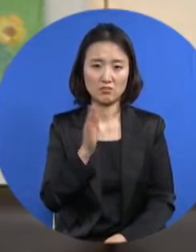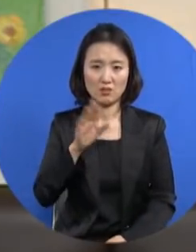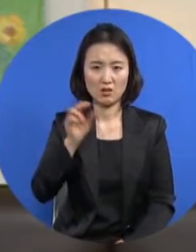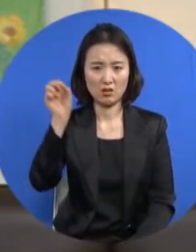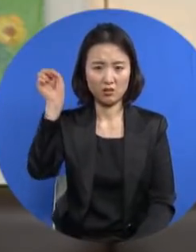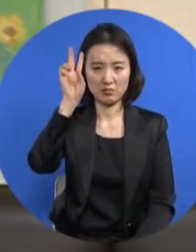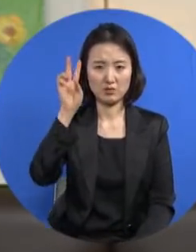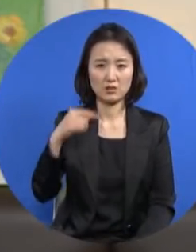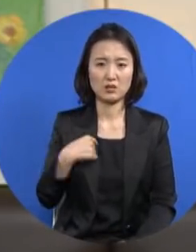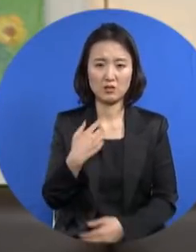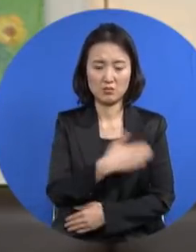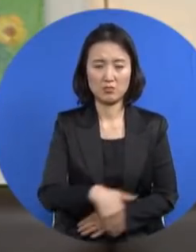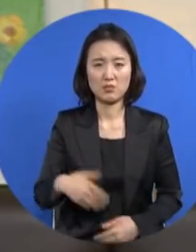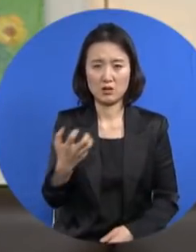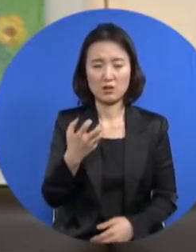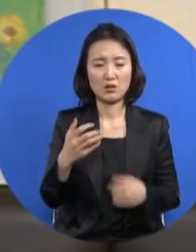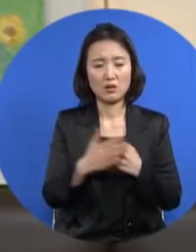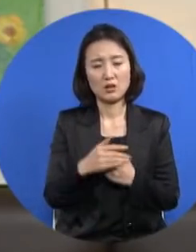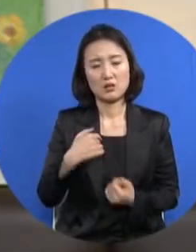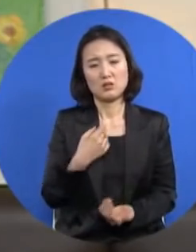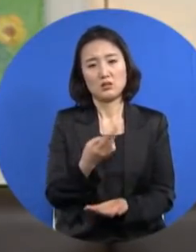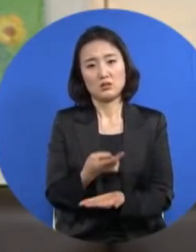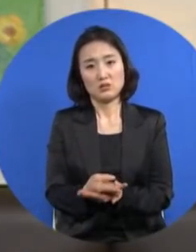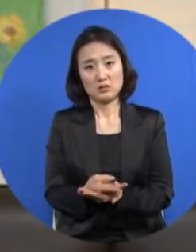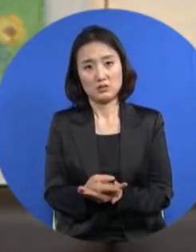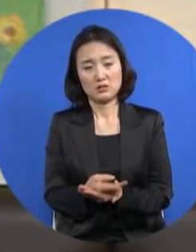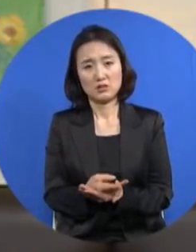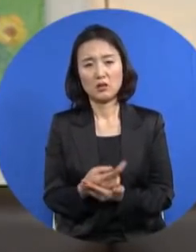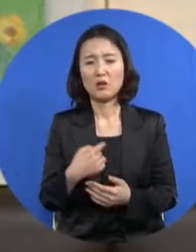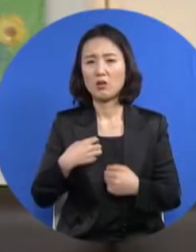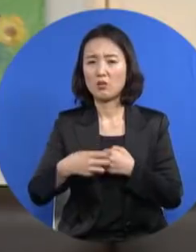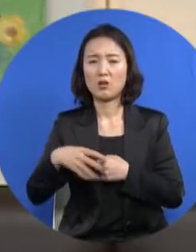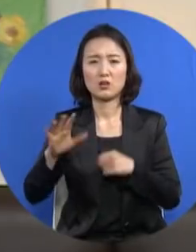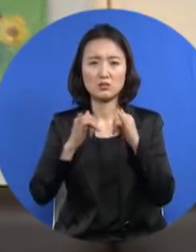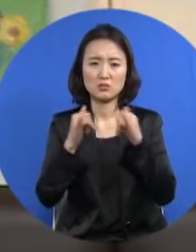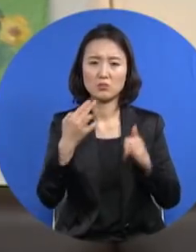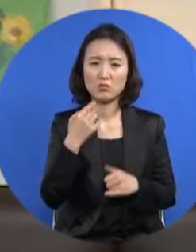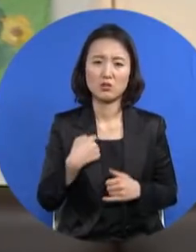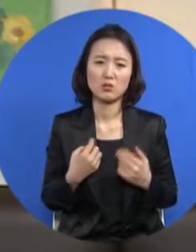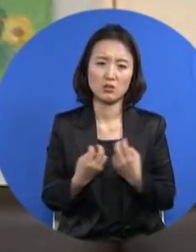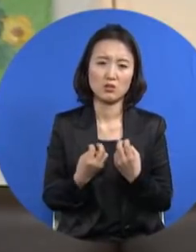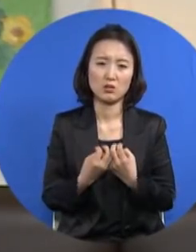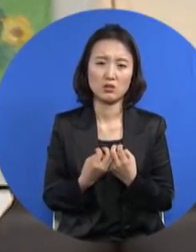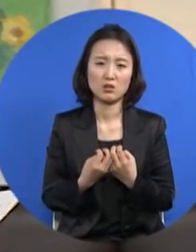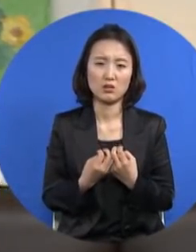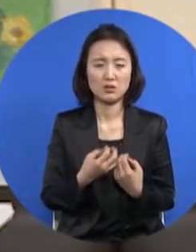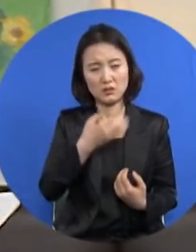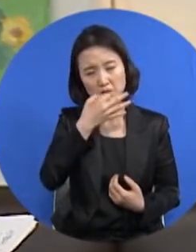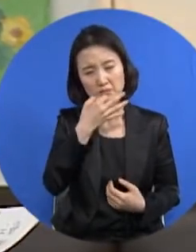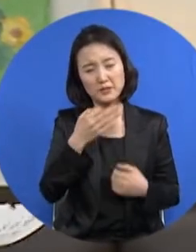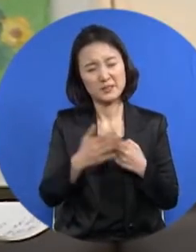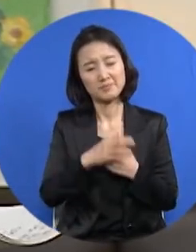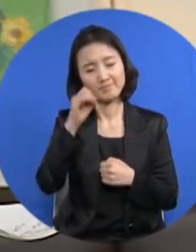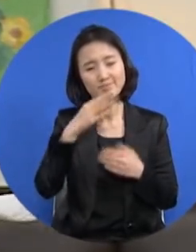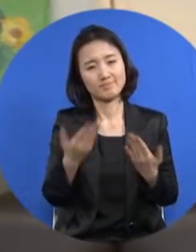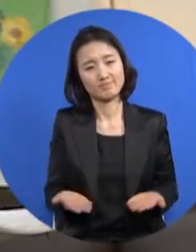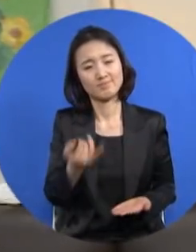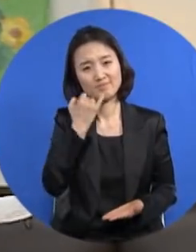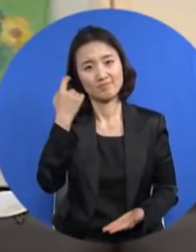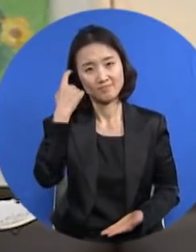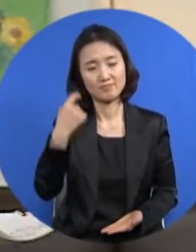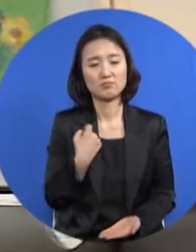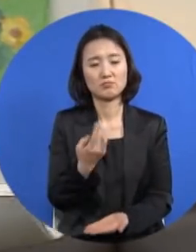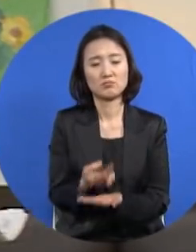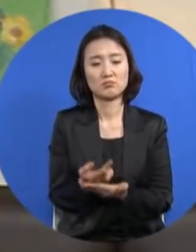갑자기 제가 좀 몸이 아파서 누워 있었어요. 근데 병원에 데려갈 사람 없고 그래서 그냥 쉬면 몸살 감기니까 쉬면 된다라고 생각을 하고